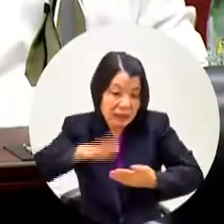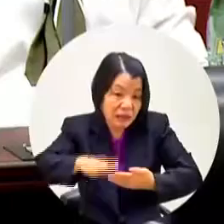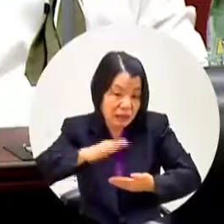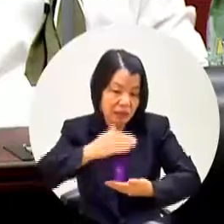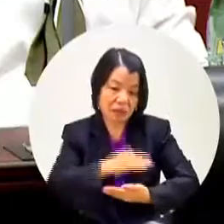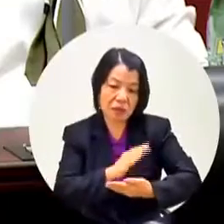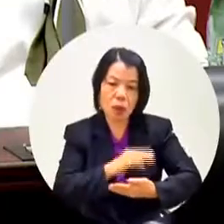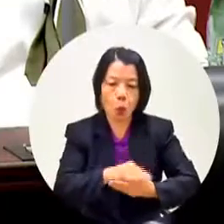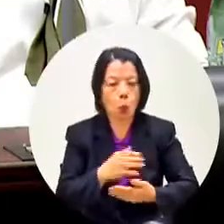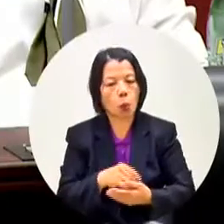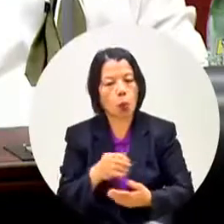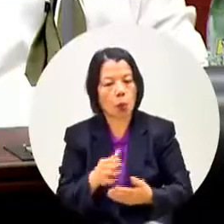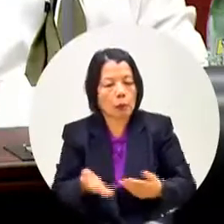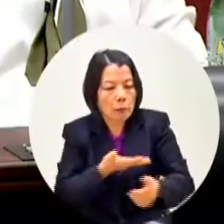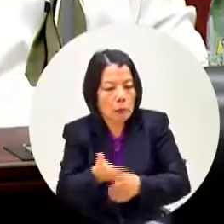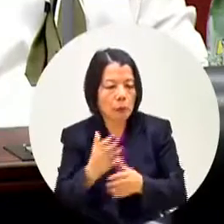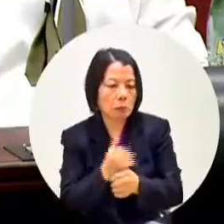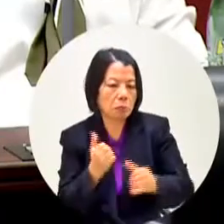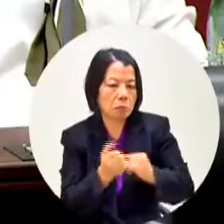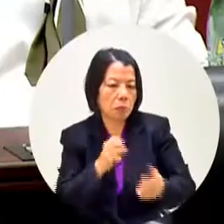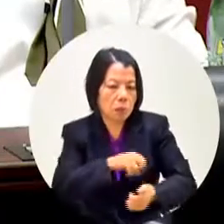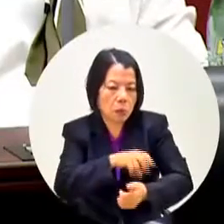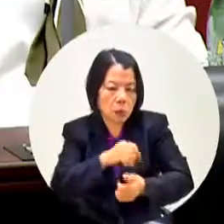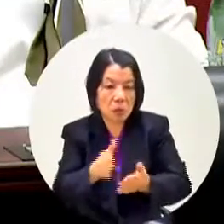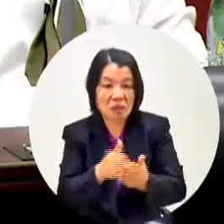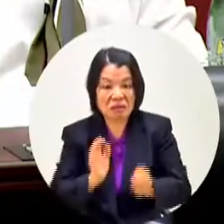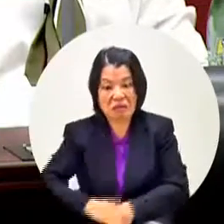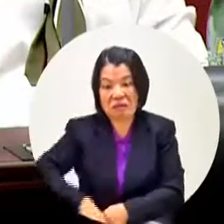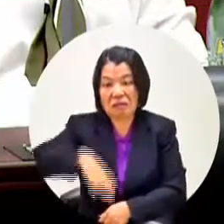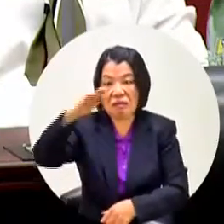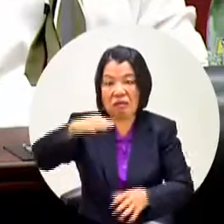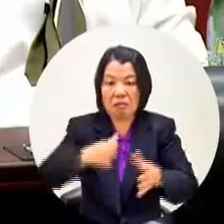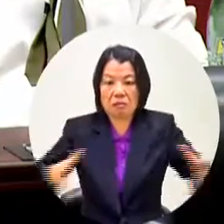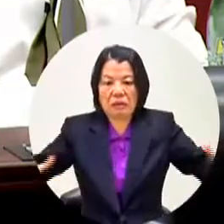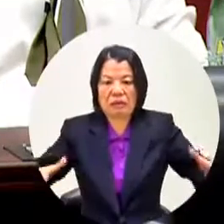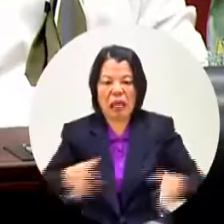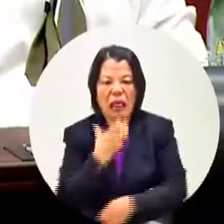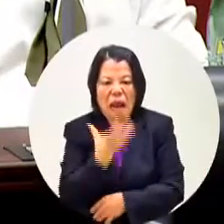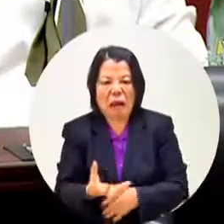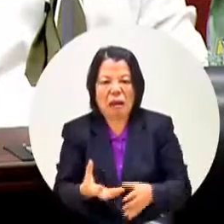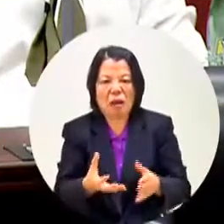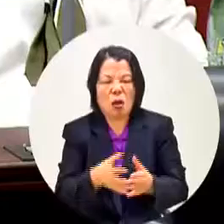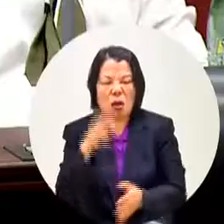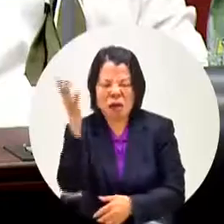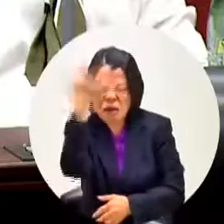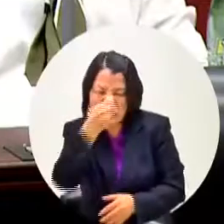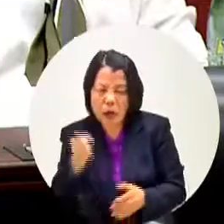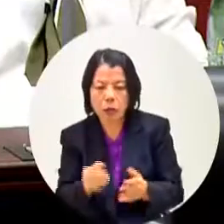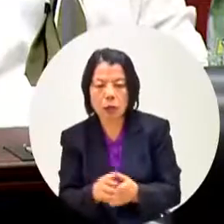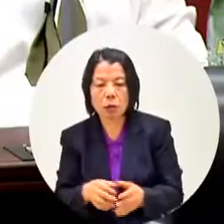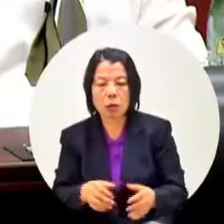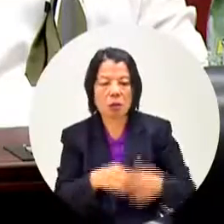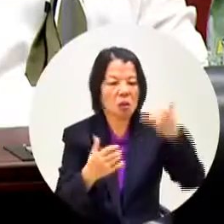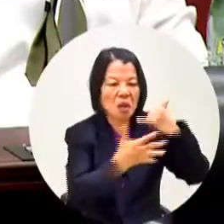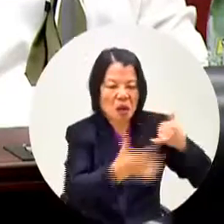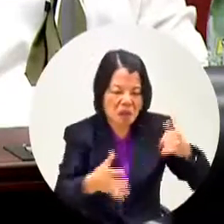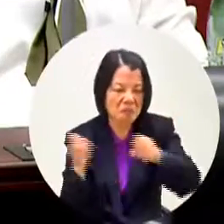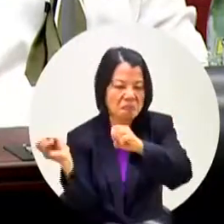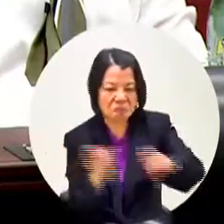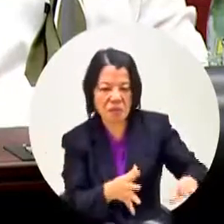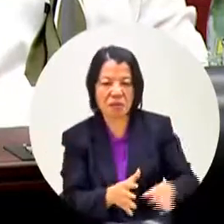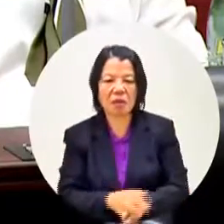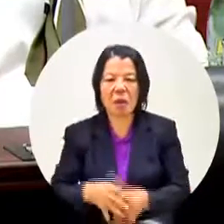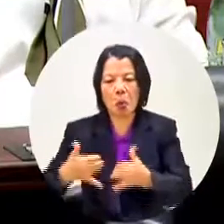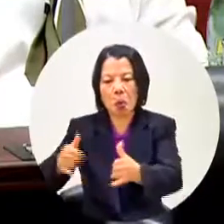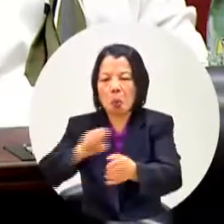区环境还有不当繁殖的问题。那流浪动物他们的繁殖是谁的错？是